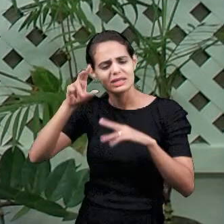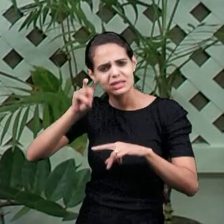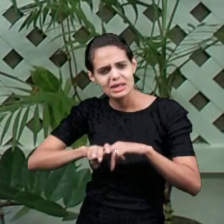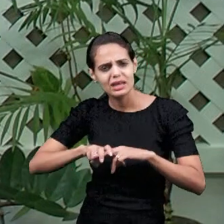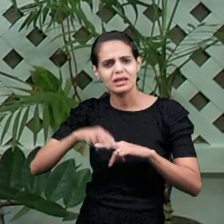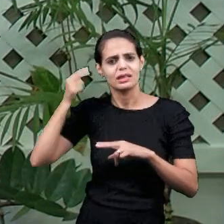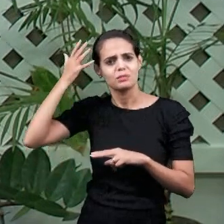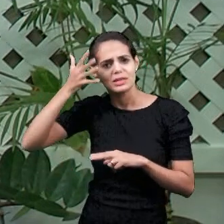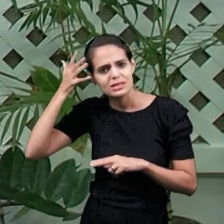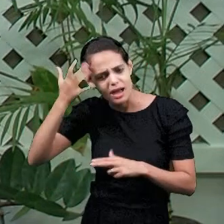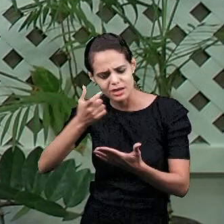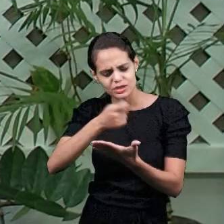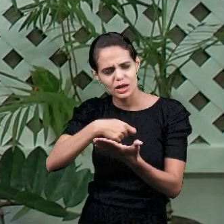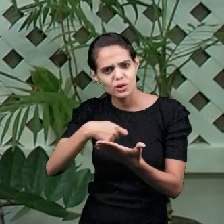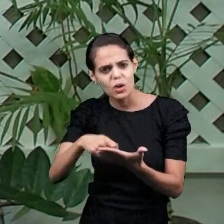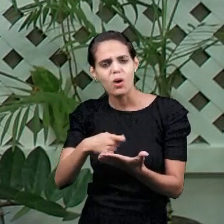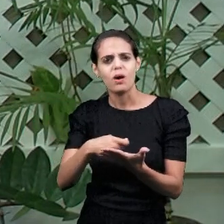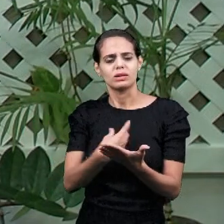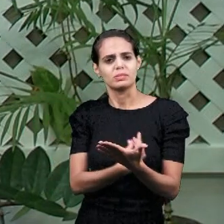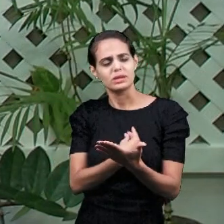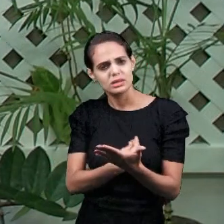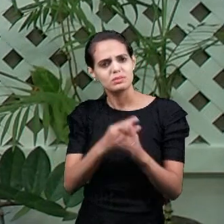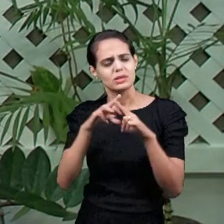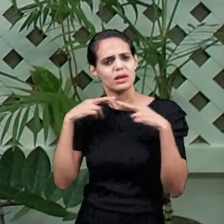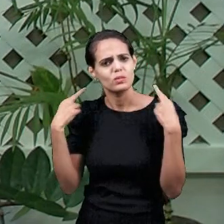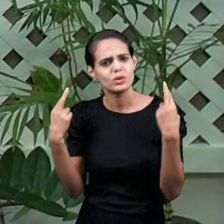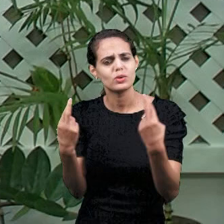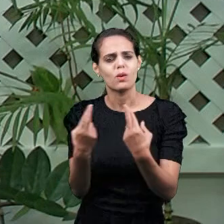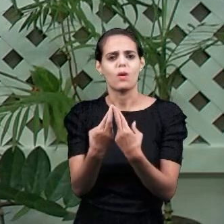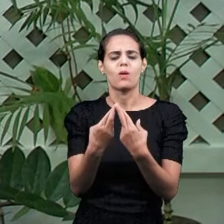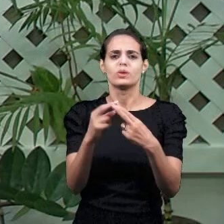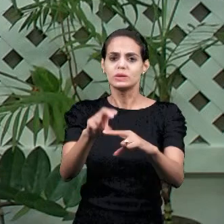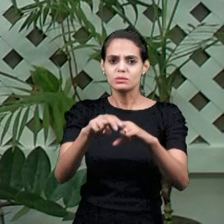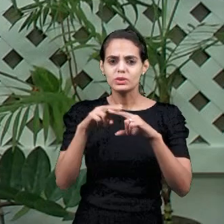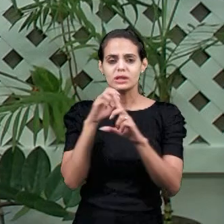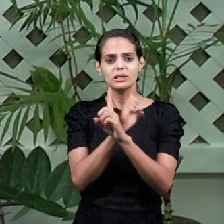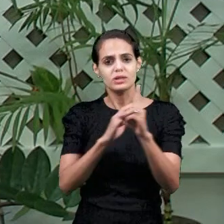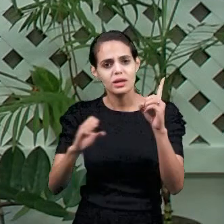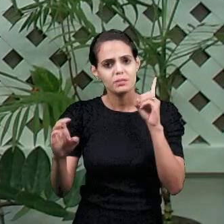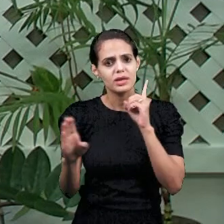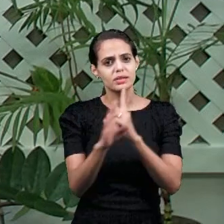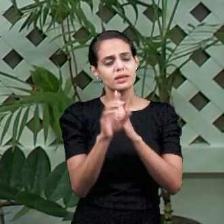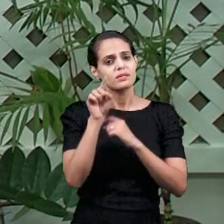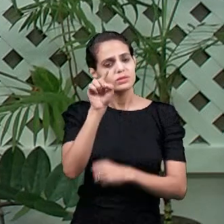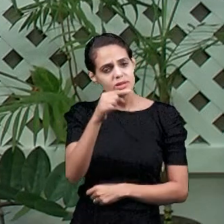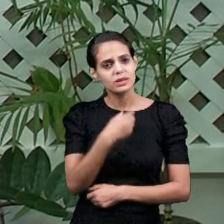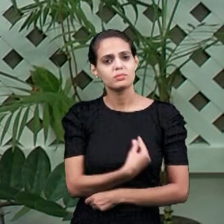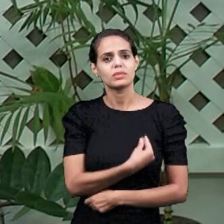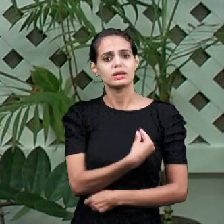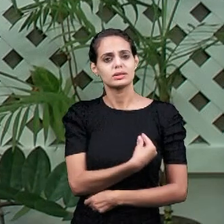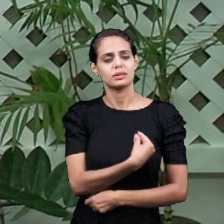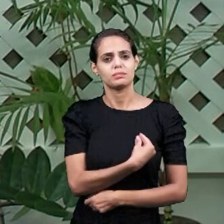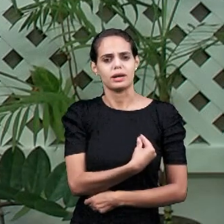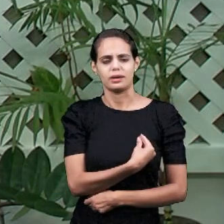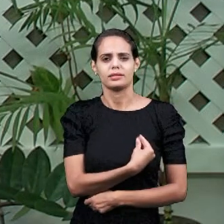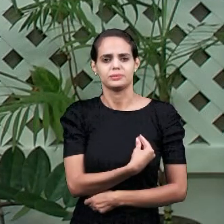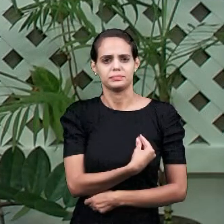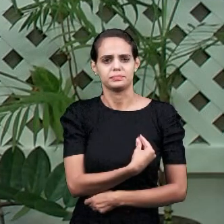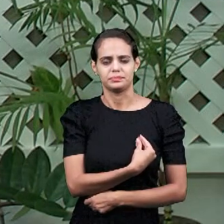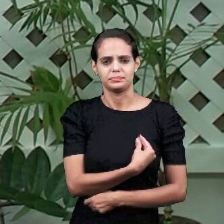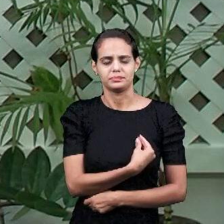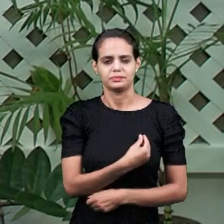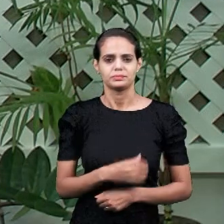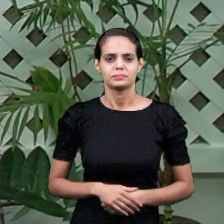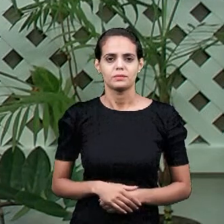nous envoyons l'école biblique dominicale afin que vous puissiez participer. Ceux que vous recevez et vous participez, c'est ce que